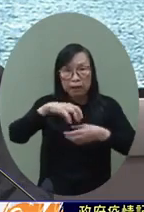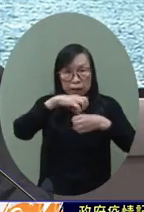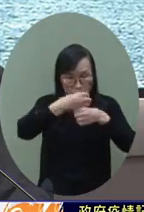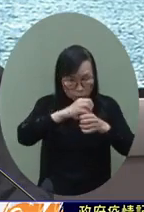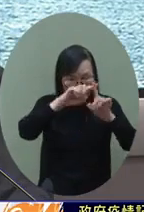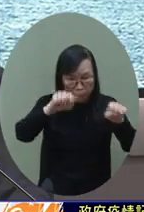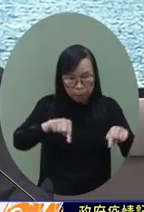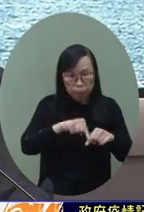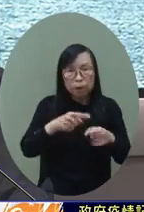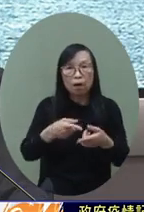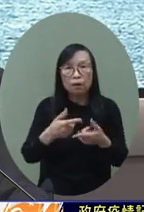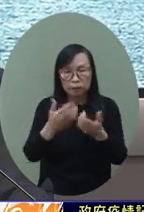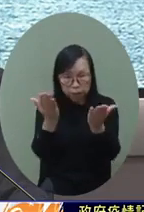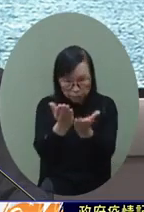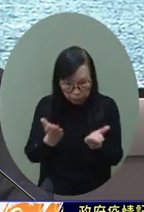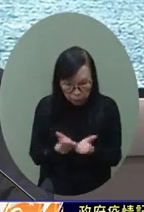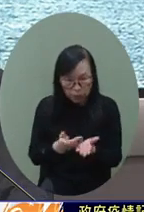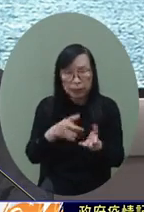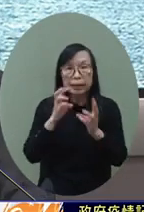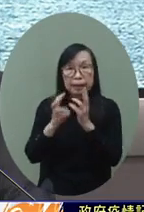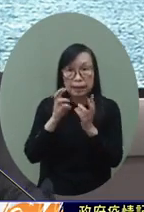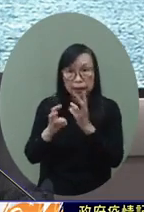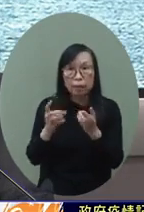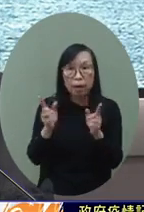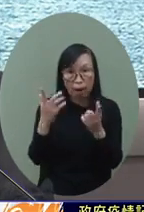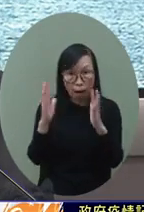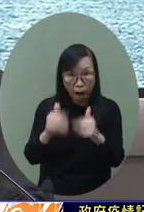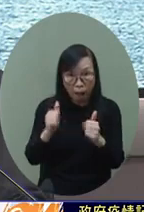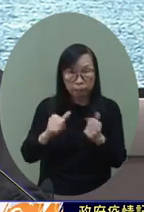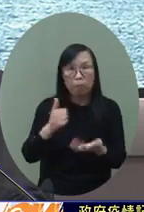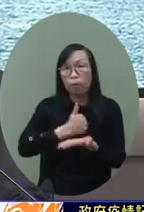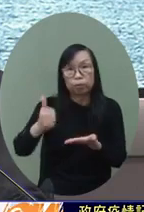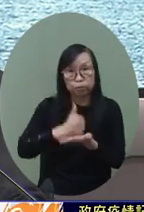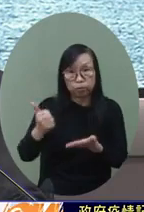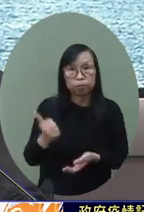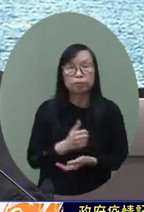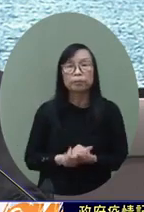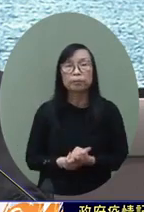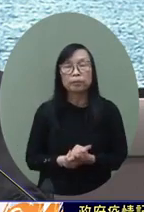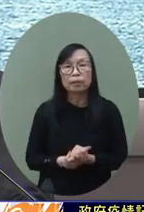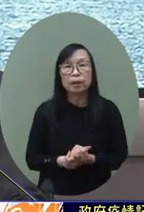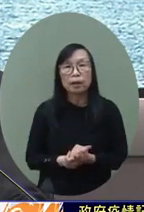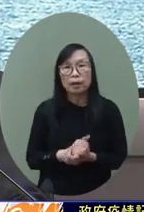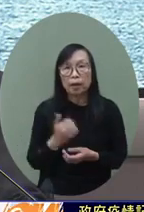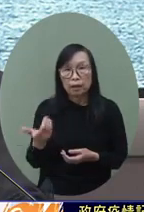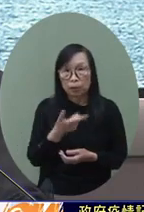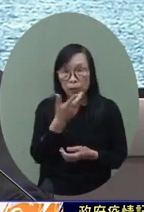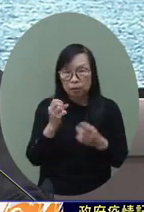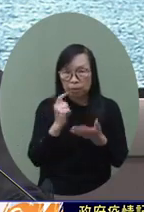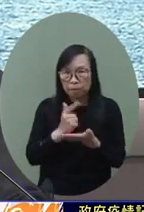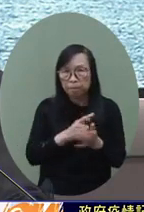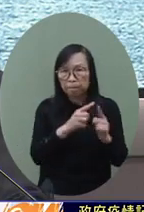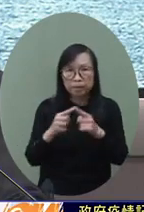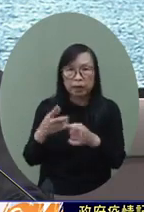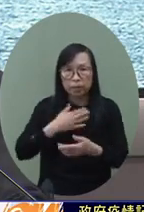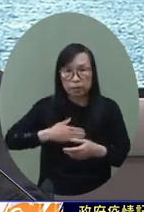前，一定要核對，確保資料係準確同埋完整嘅。最重要係市民一定要按住